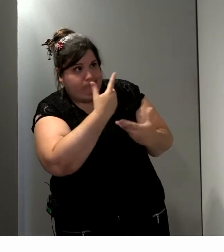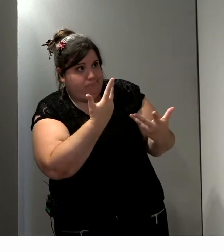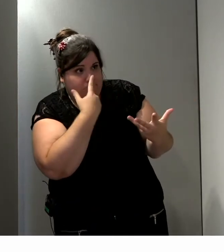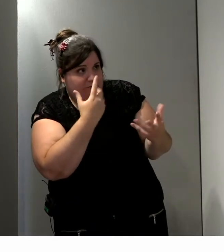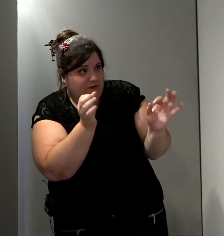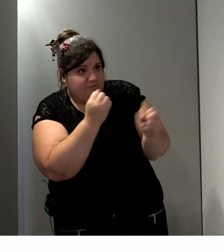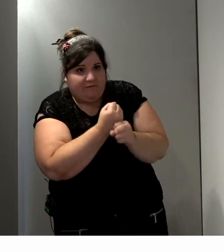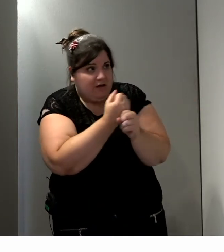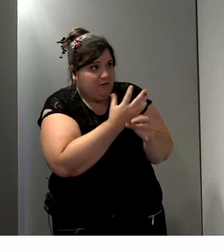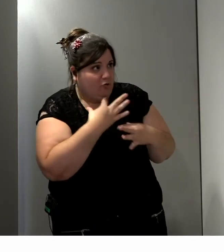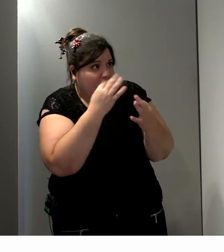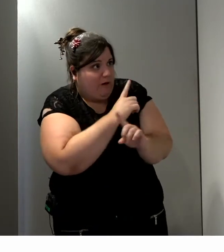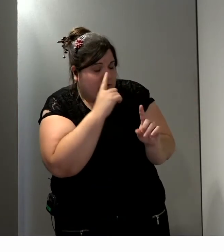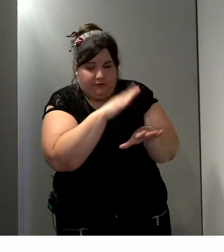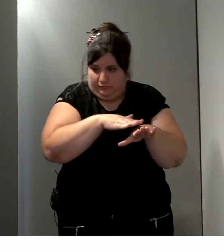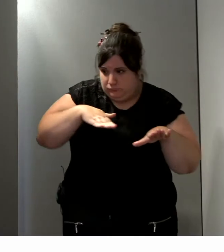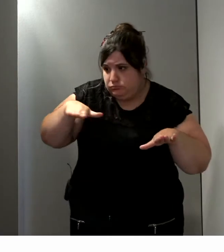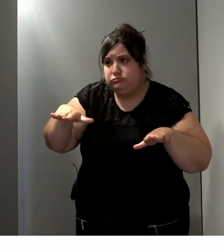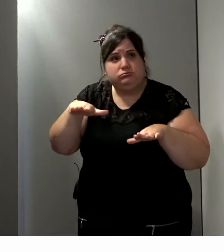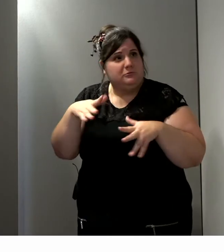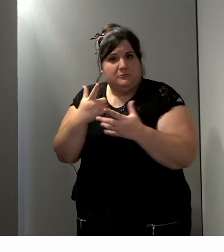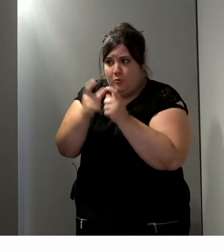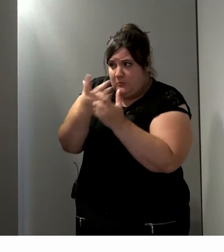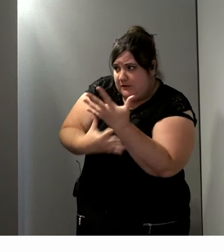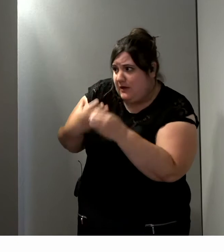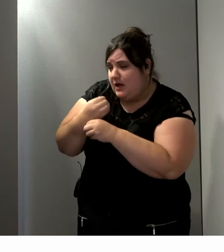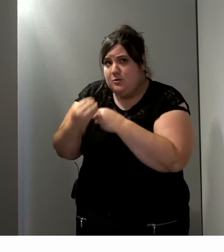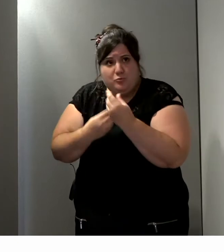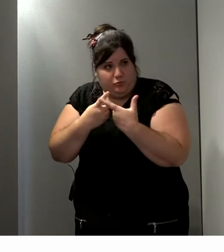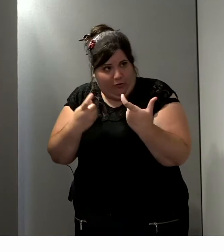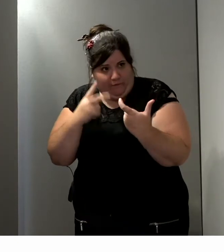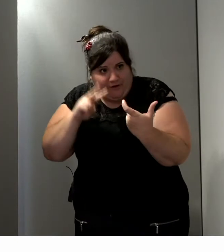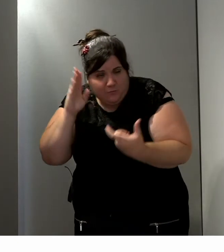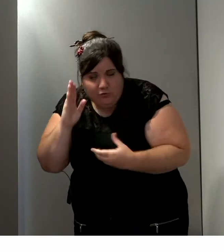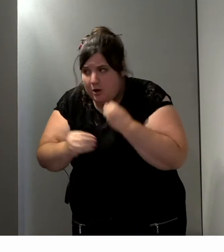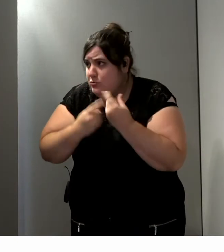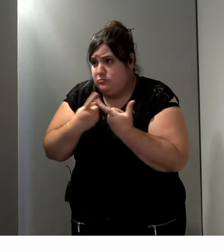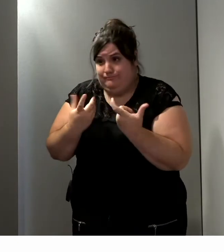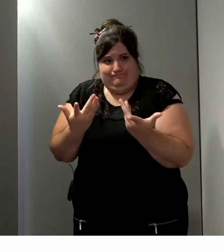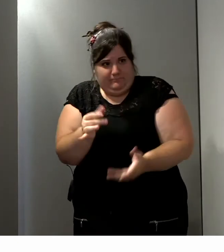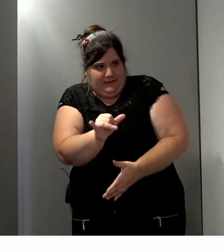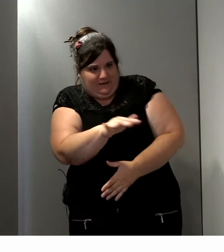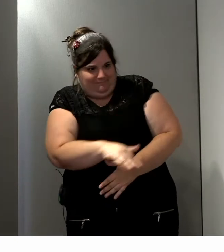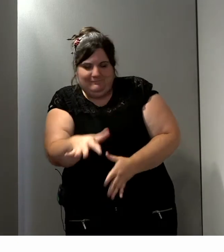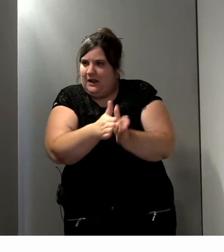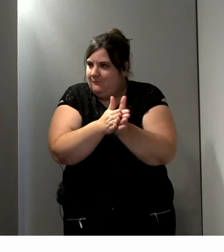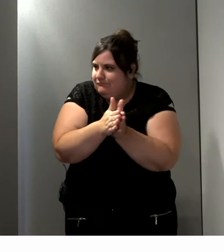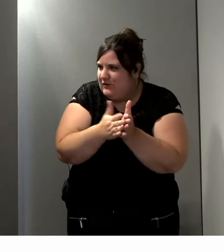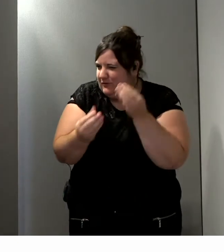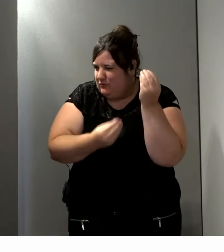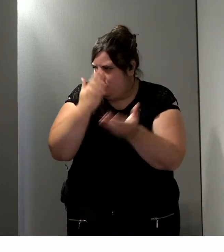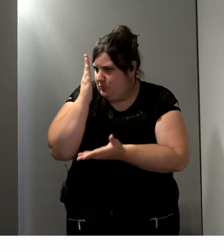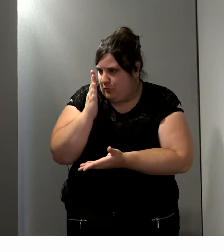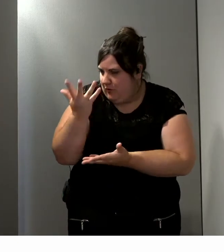personnes qui souhaitent entreprendre, peut-être à HUP? Un mot, effectivement. Alors merci Madame Cravette pour la présentation de cet